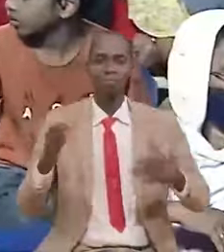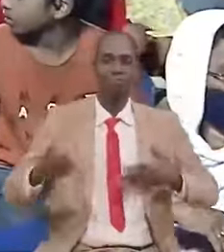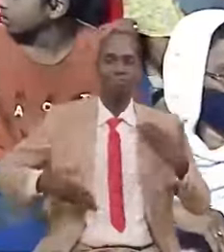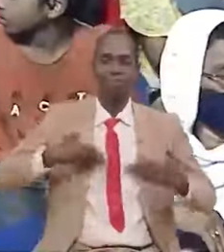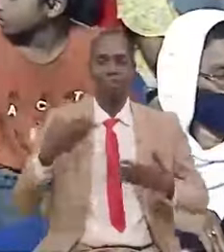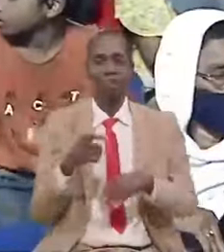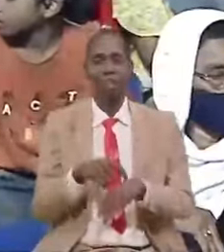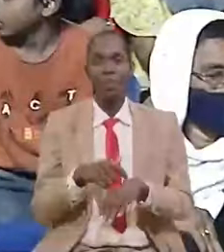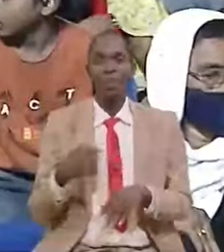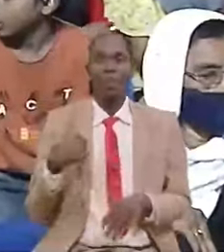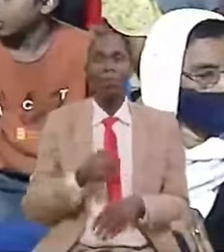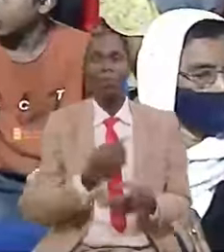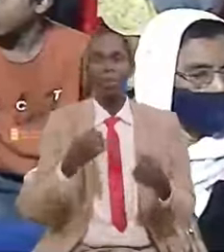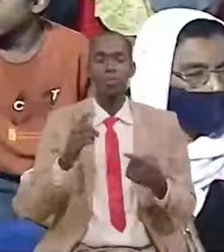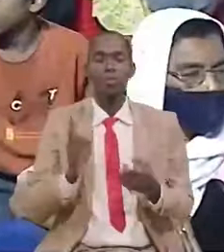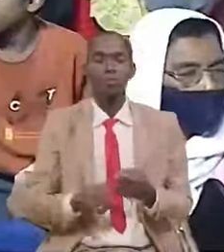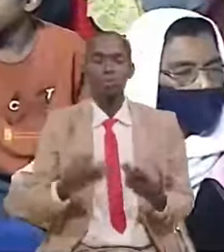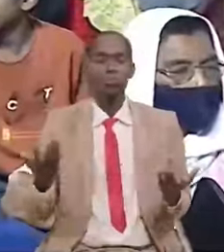Nous venons célébrer Christ.